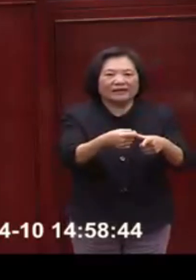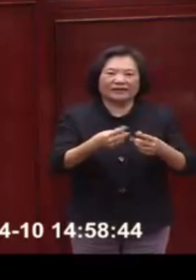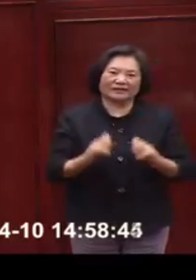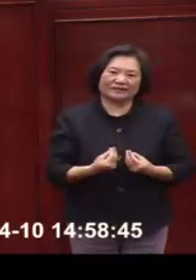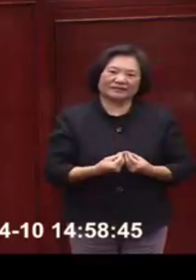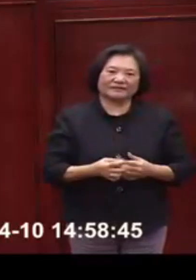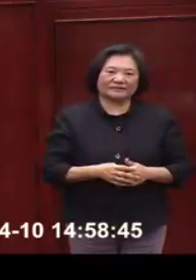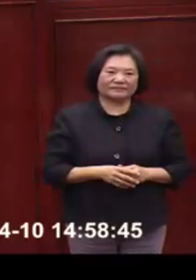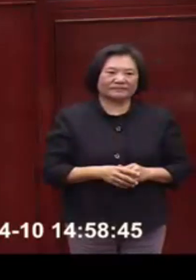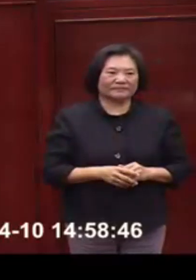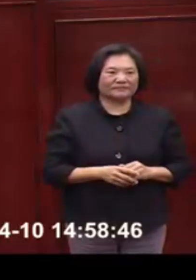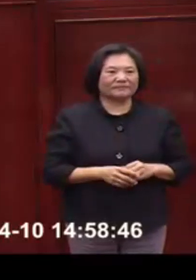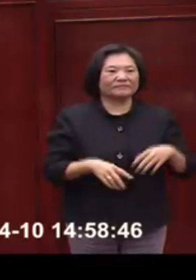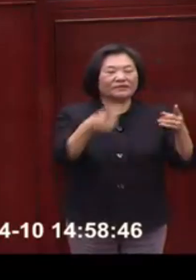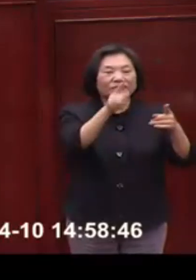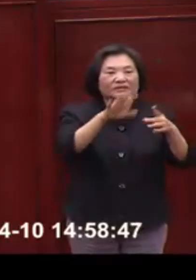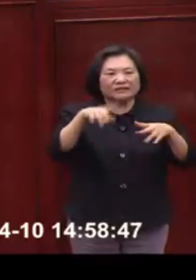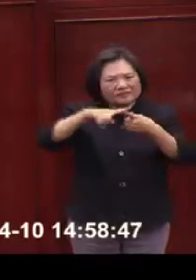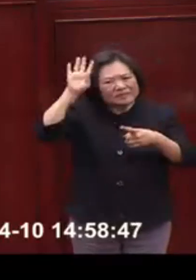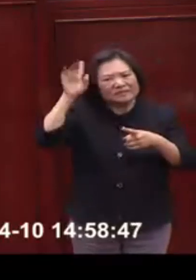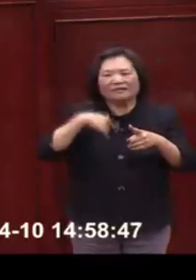当然是这样的，台湾处于。